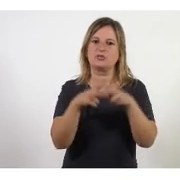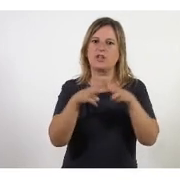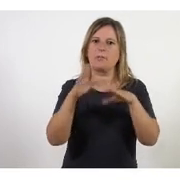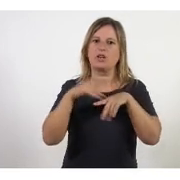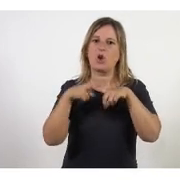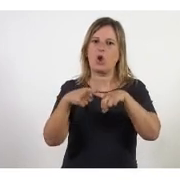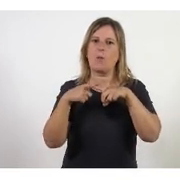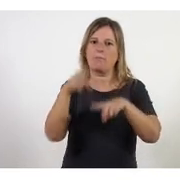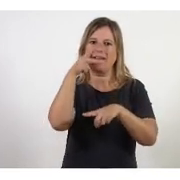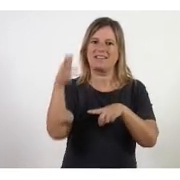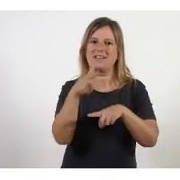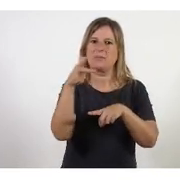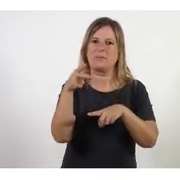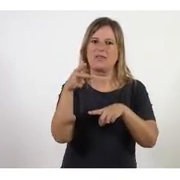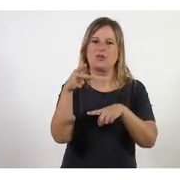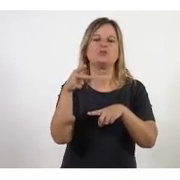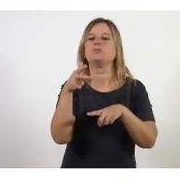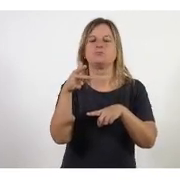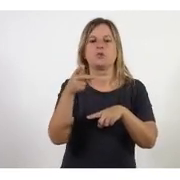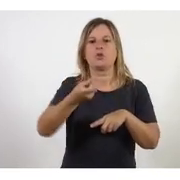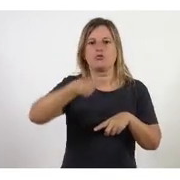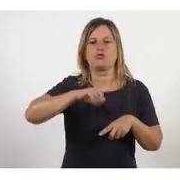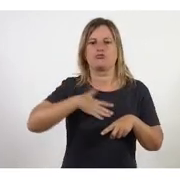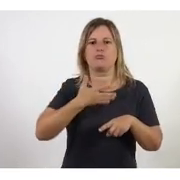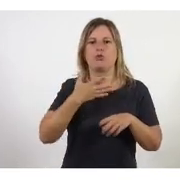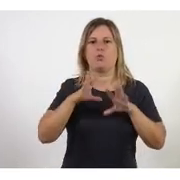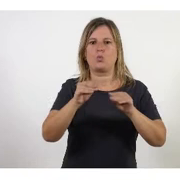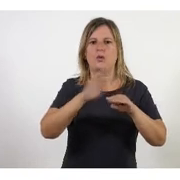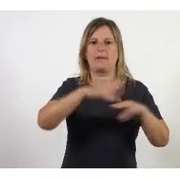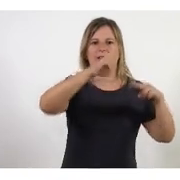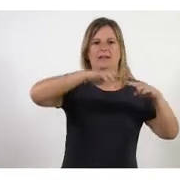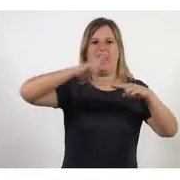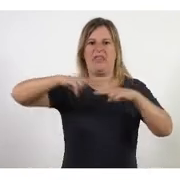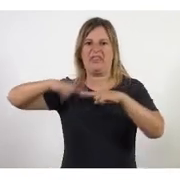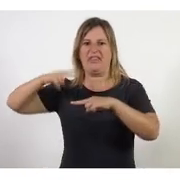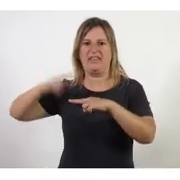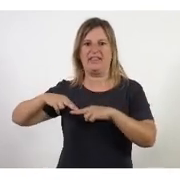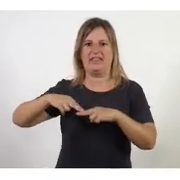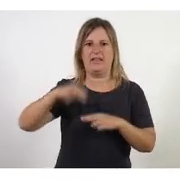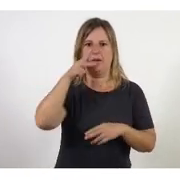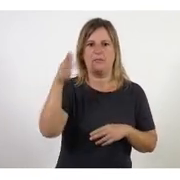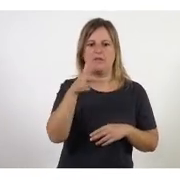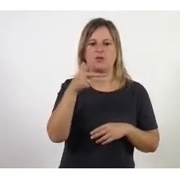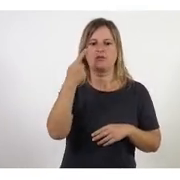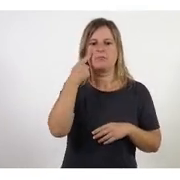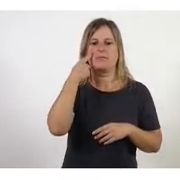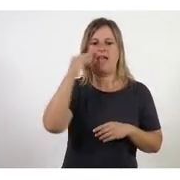farem simplement nosaltres és fer-la servir per editar vídeos. Vale? Fixeu-vos, a la part de baix hi ha un botó